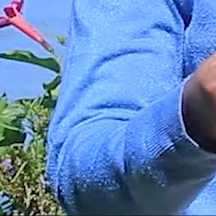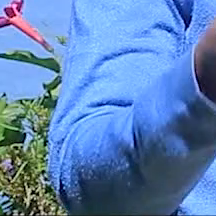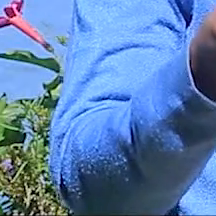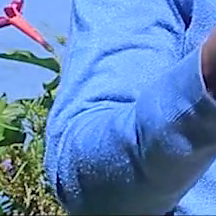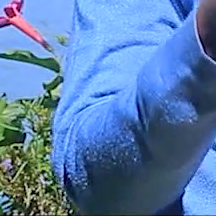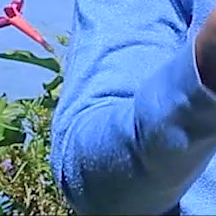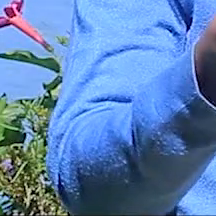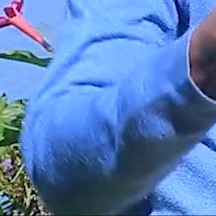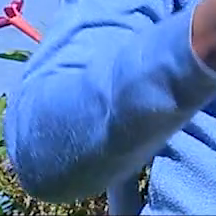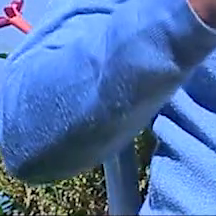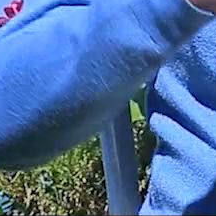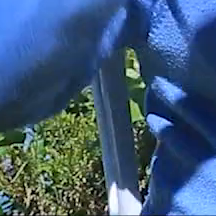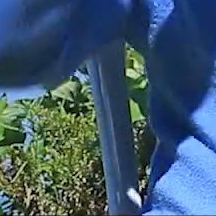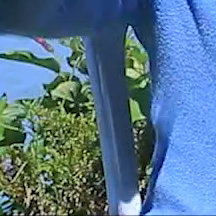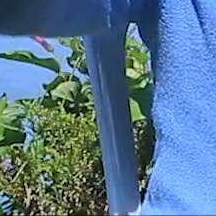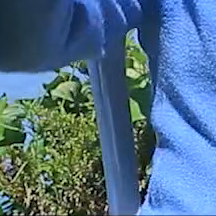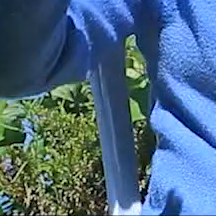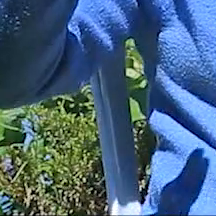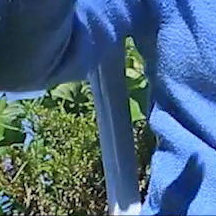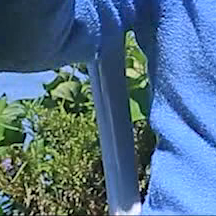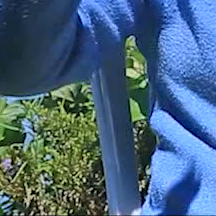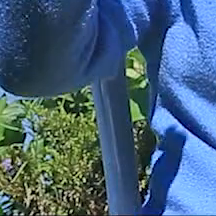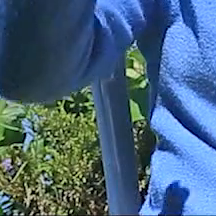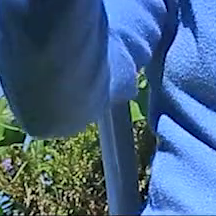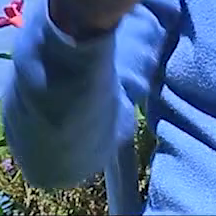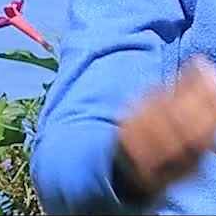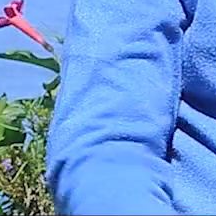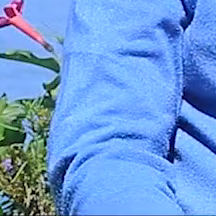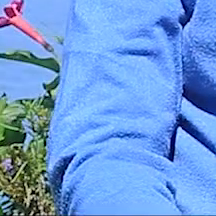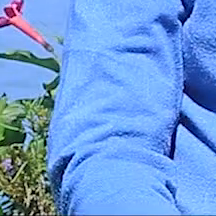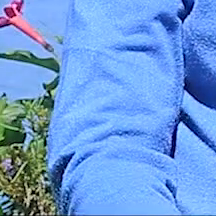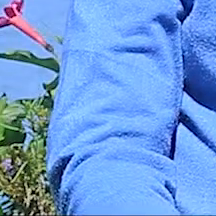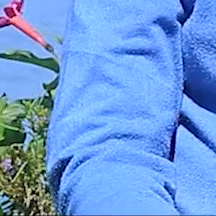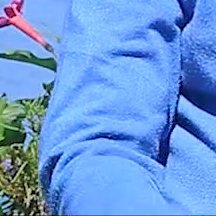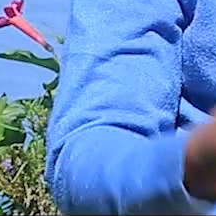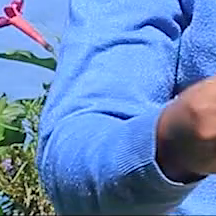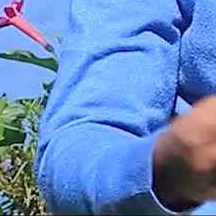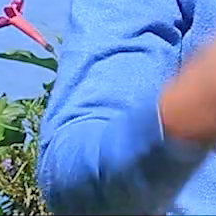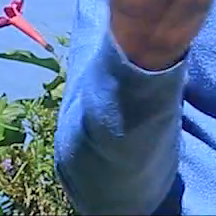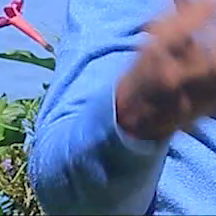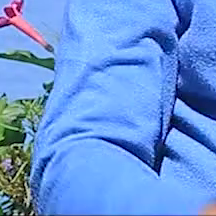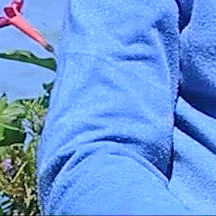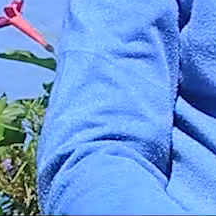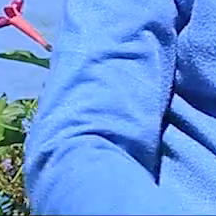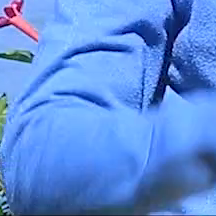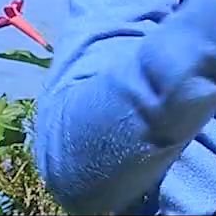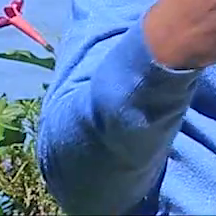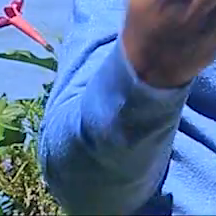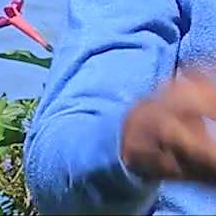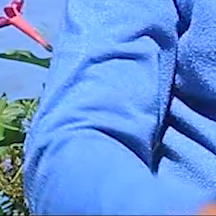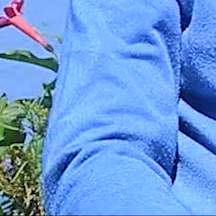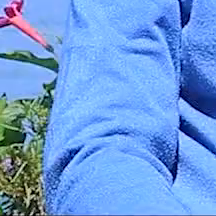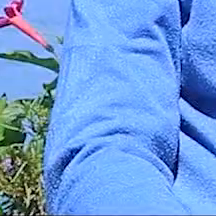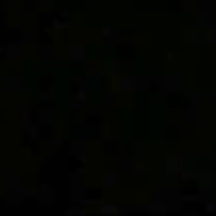ጣና ሃይቁ ብቻውን ሳይሆን ከአካባቢው ስራተ መዳር አያያዛችን ጋራ ያደረስነው በደል የፈጠረው ውጤት ነው ይሄ